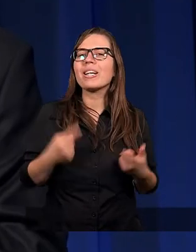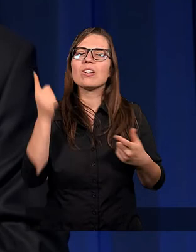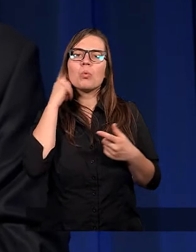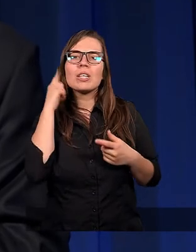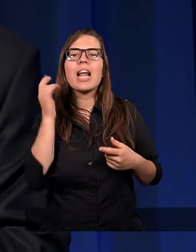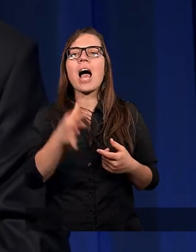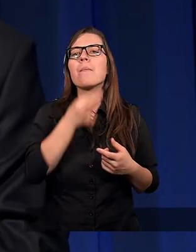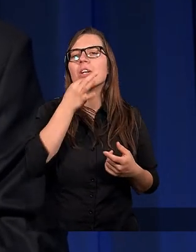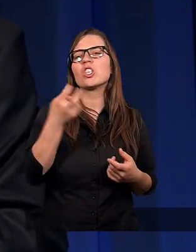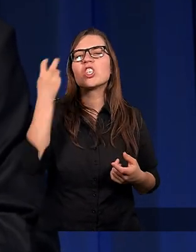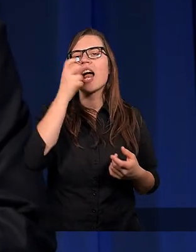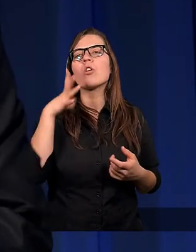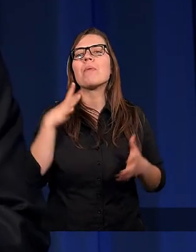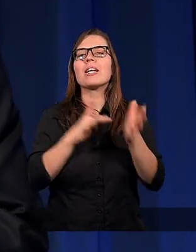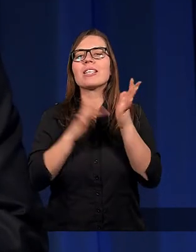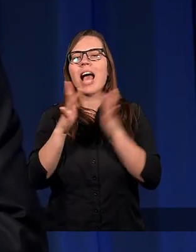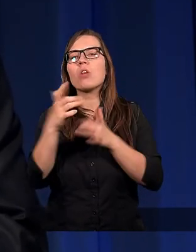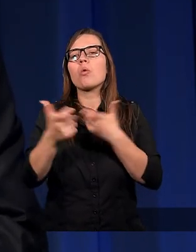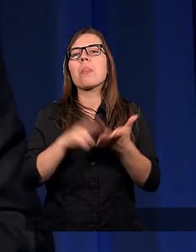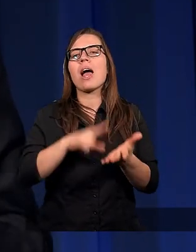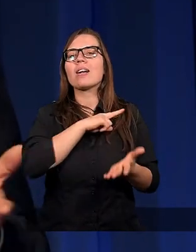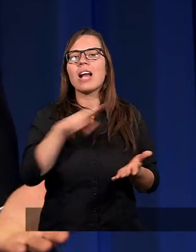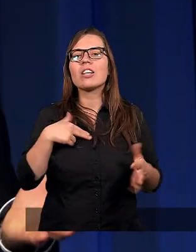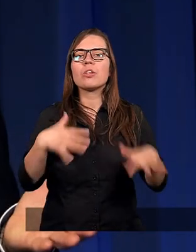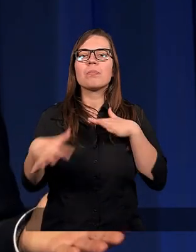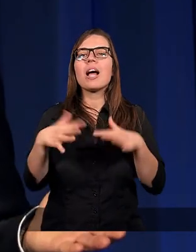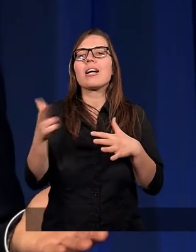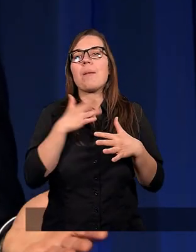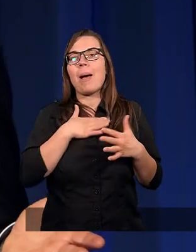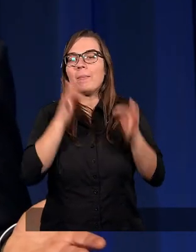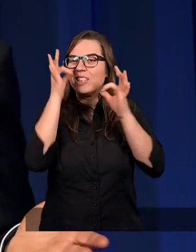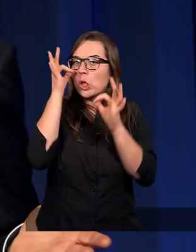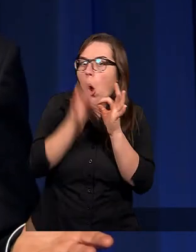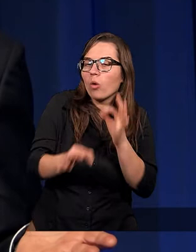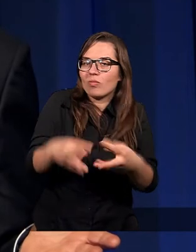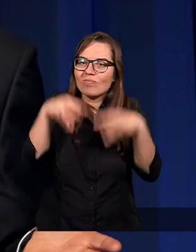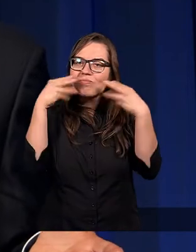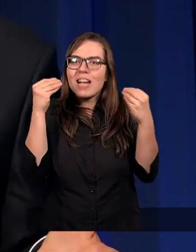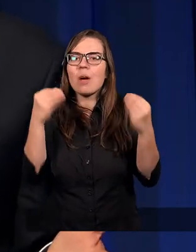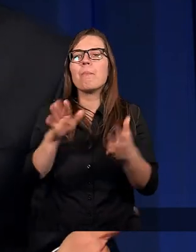pytanie, ciekawe, co by Jezus zrobił na naszym miejscu, no to mamy doskonały przykład.